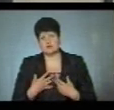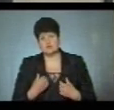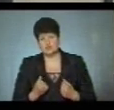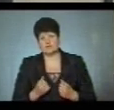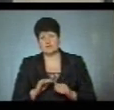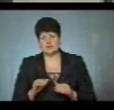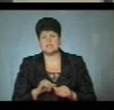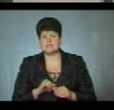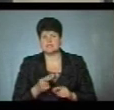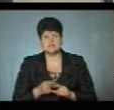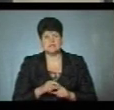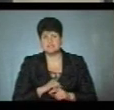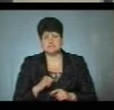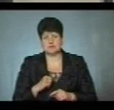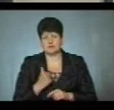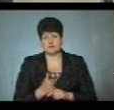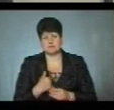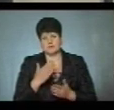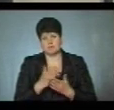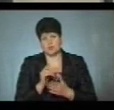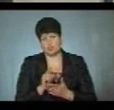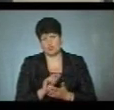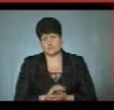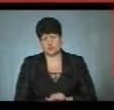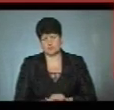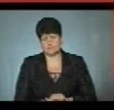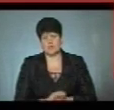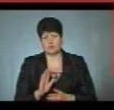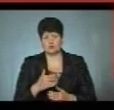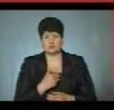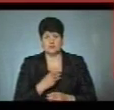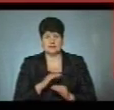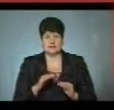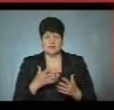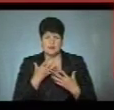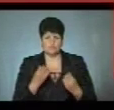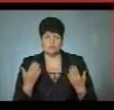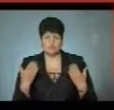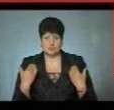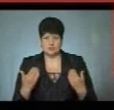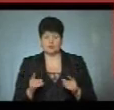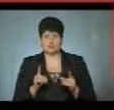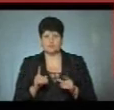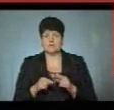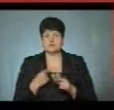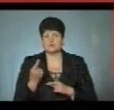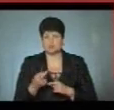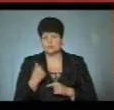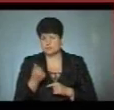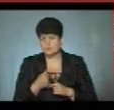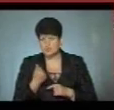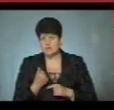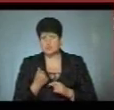головне. І це наш прямий обов'язок. Ну, власне, отож, будемо бажати діткам гарного відпочинку, і щоб наступного року